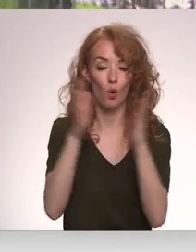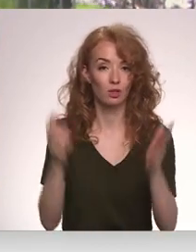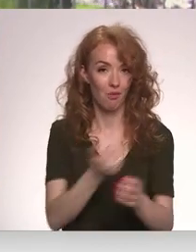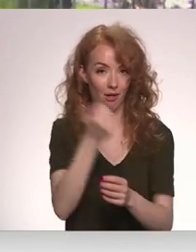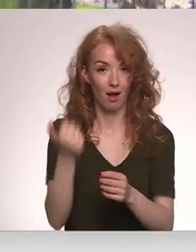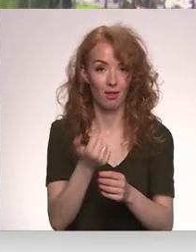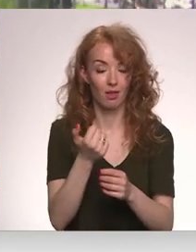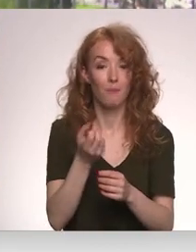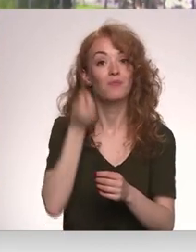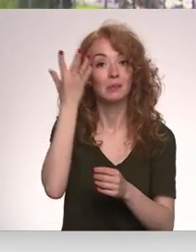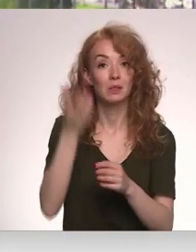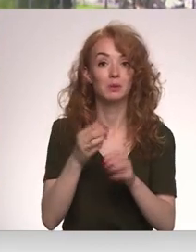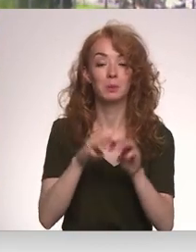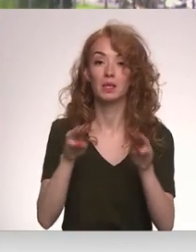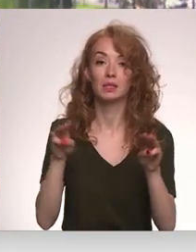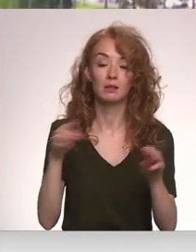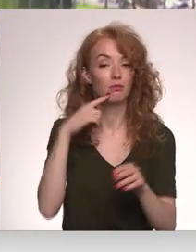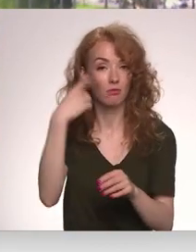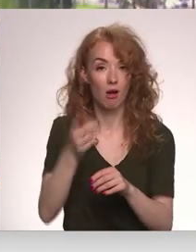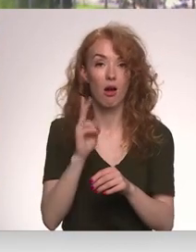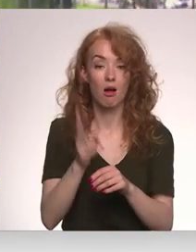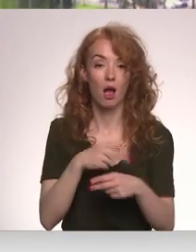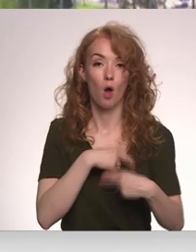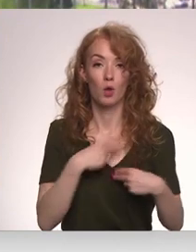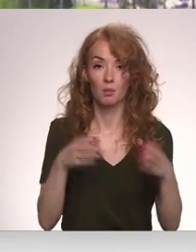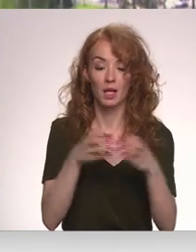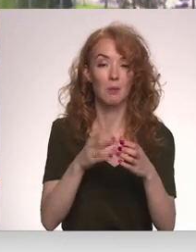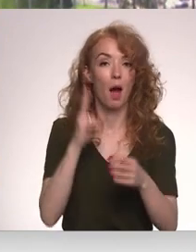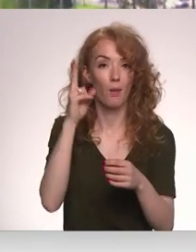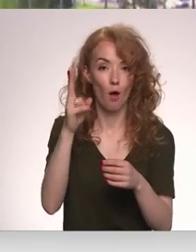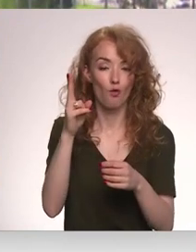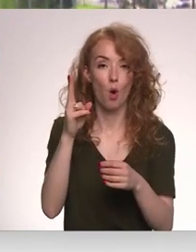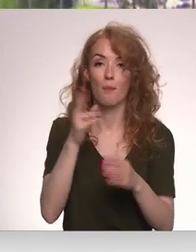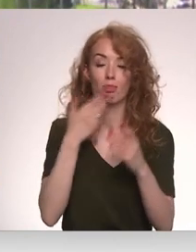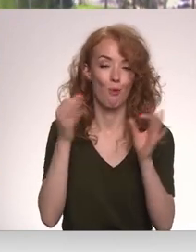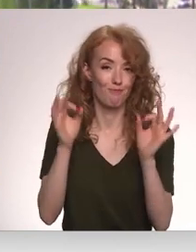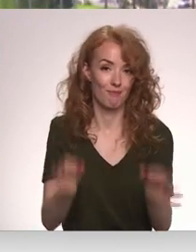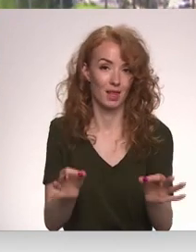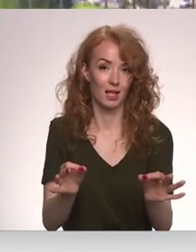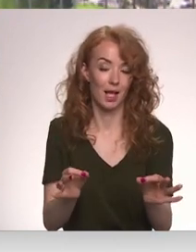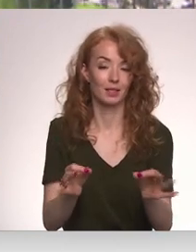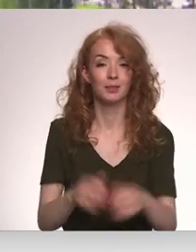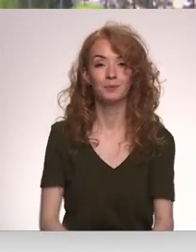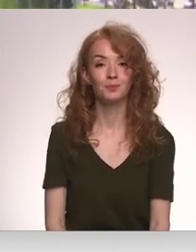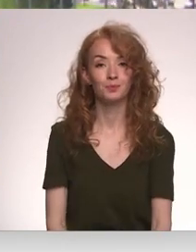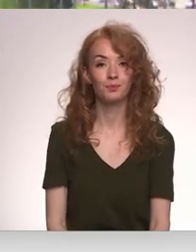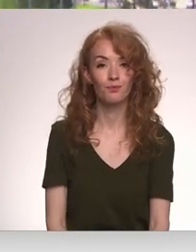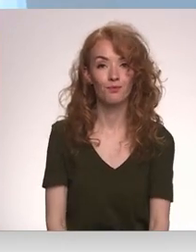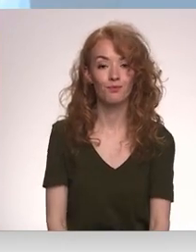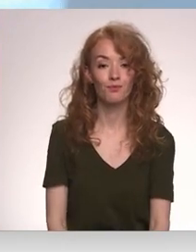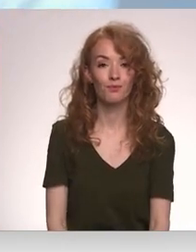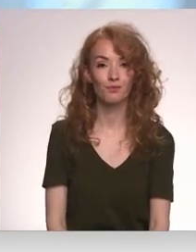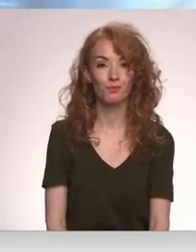gadiem. Izglītības ministrijā gan pauž, ka arotbiedrības apgalvojumi nav patiesi. Un turpina Ilja Kozins.